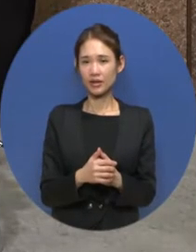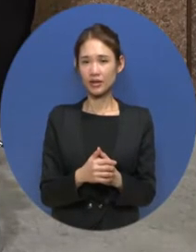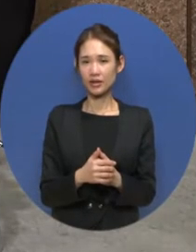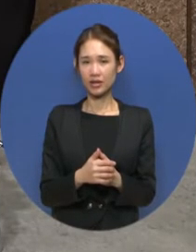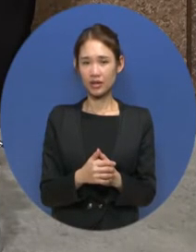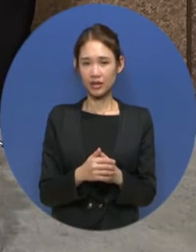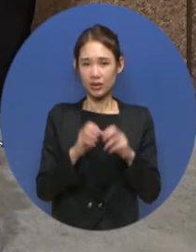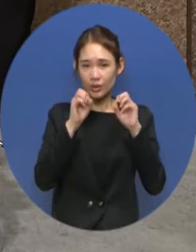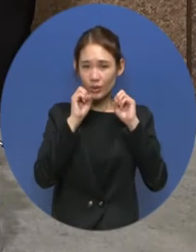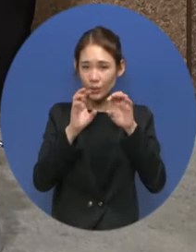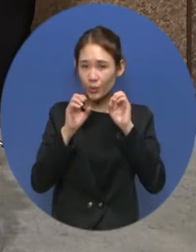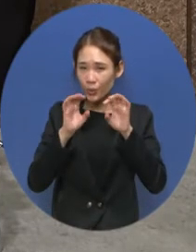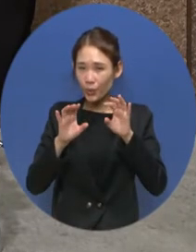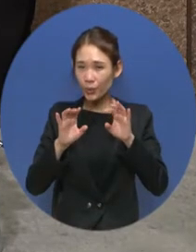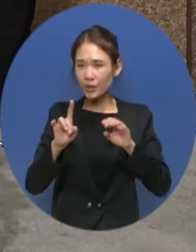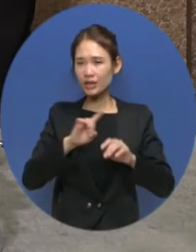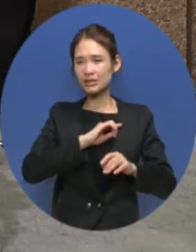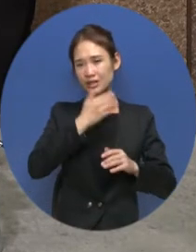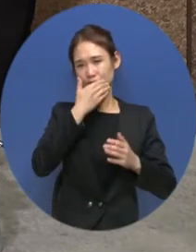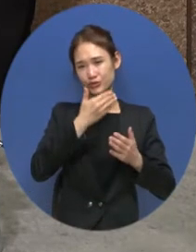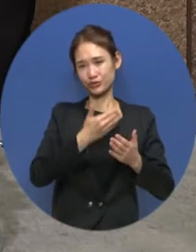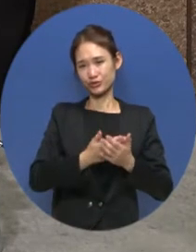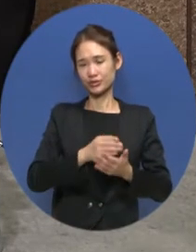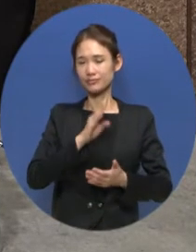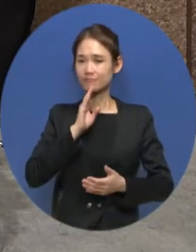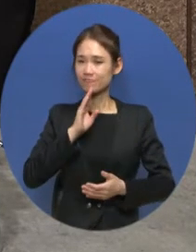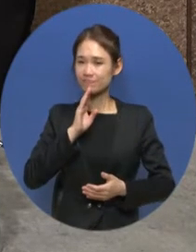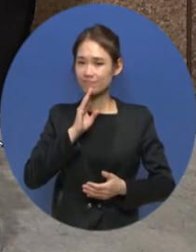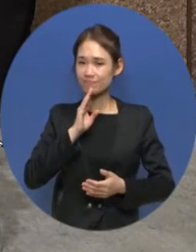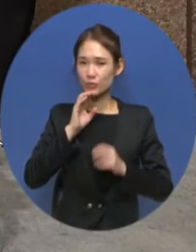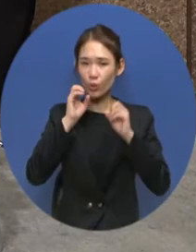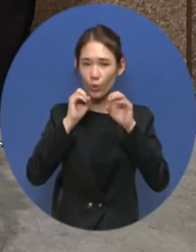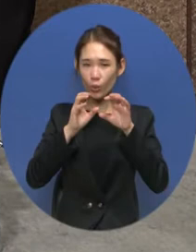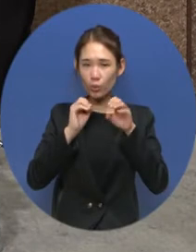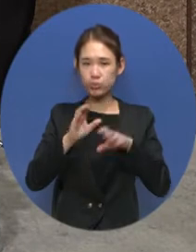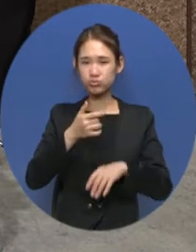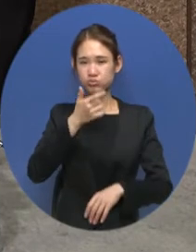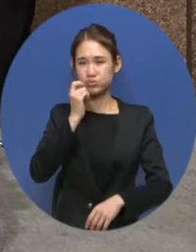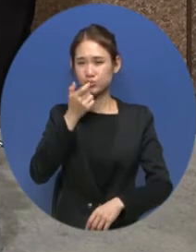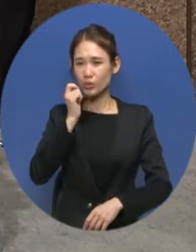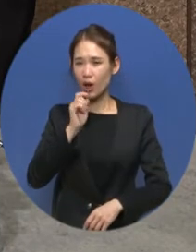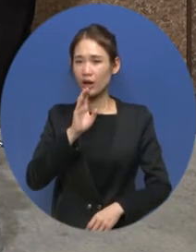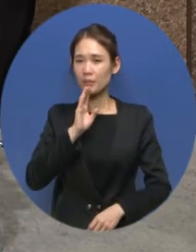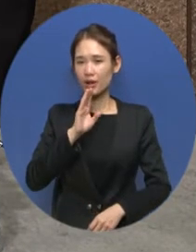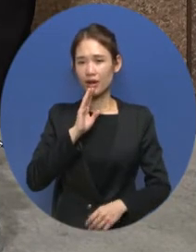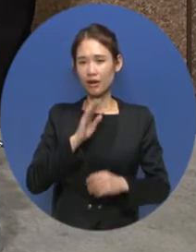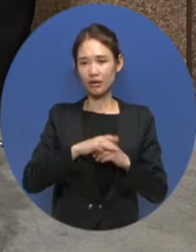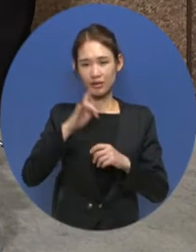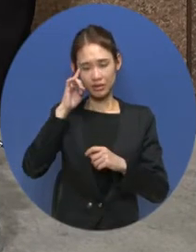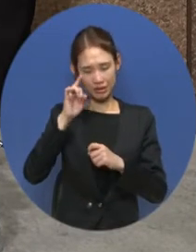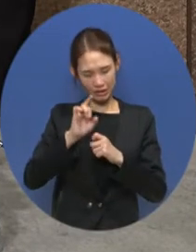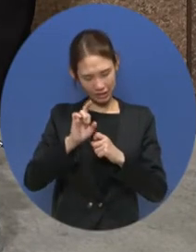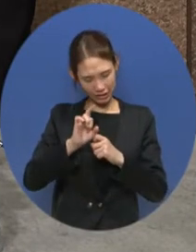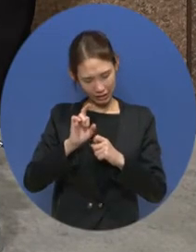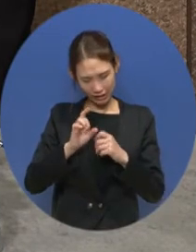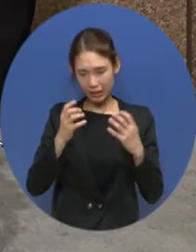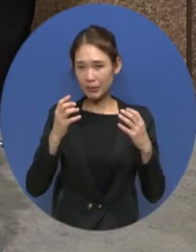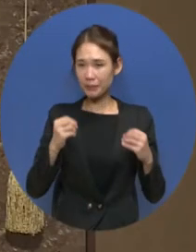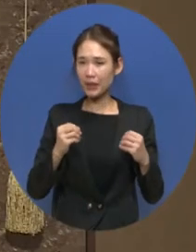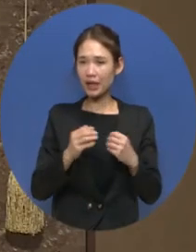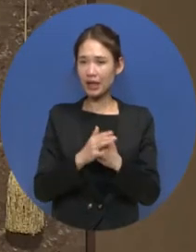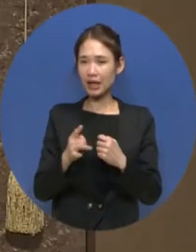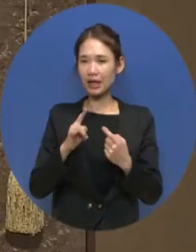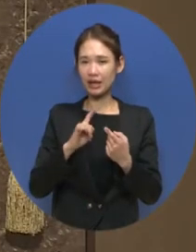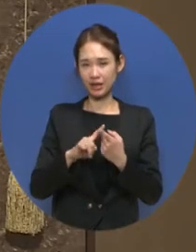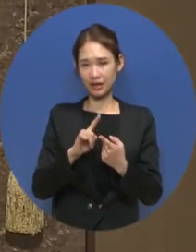지금 이제 홍보가 되게 관건인데, 사실 이제 홍보가 좀 미진한 부분도 없지 않아 있고, 선생님도 고민이 많으실 것 같아요. 이제 그런